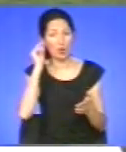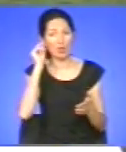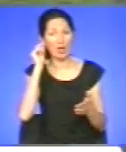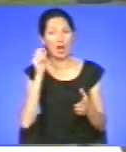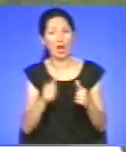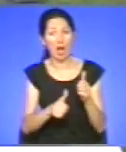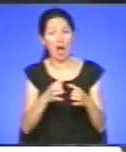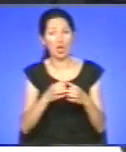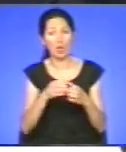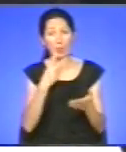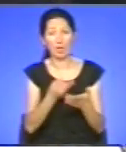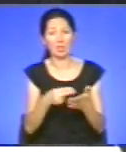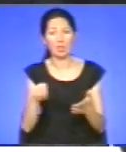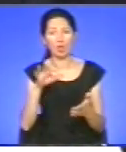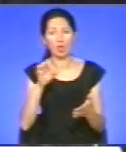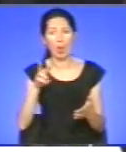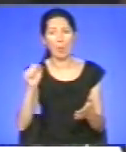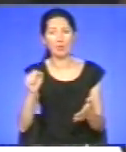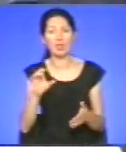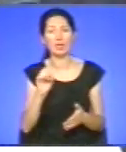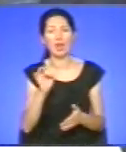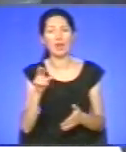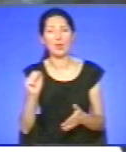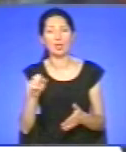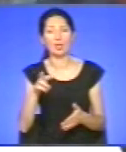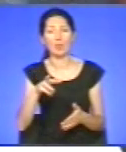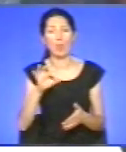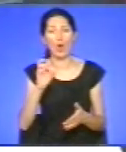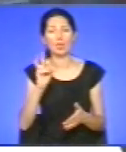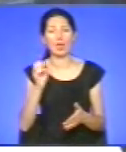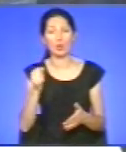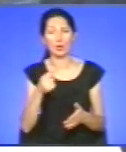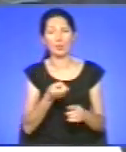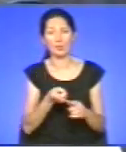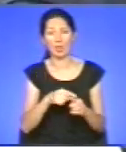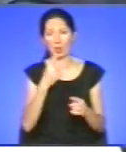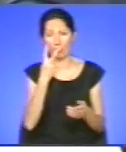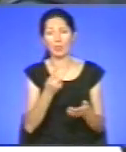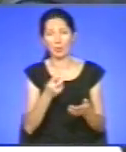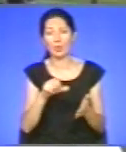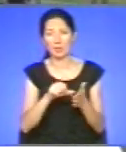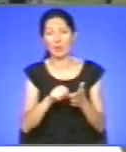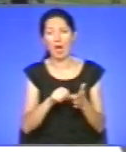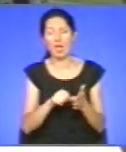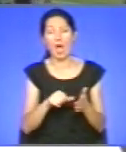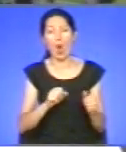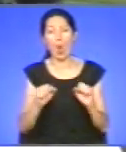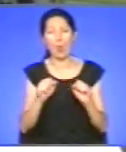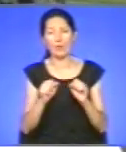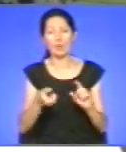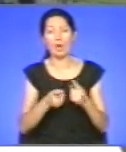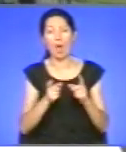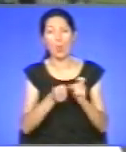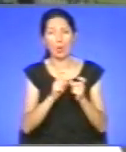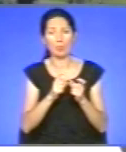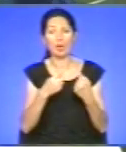Доманський, Михайло Яремишин, Ігор Буханевич, Ростислав Москалюк, котрі представляли управління боротьби з організованою злочинністю. Переможці чемпіонату